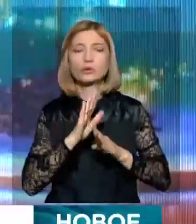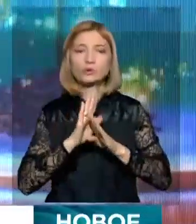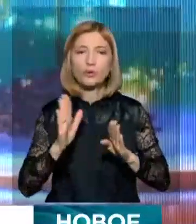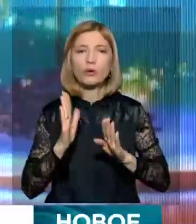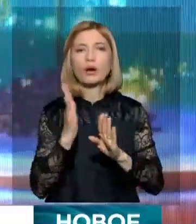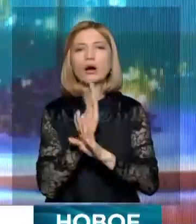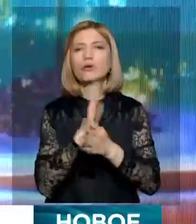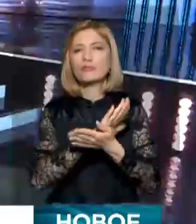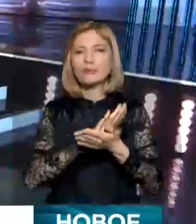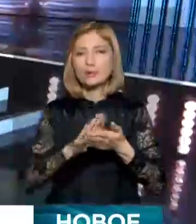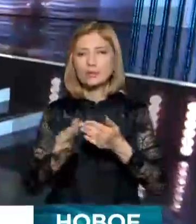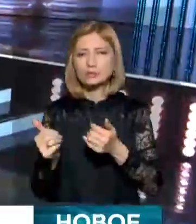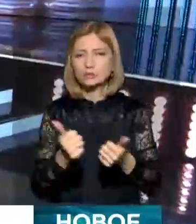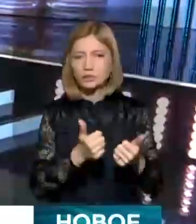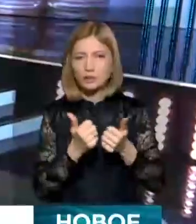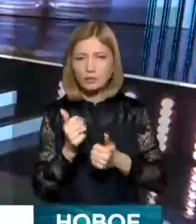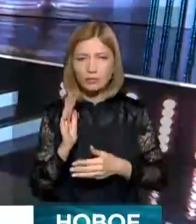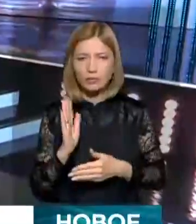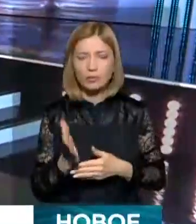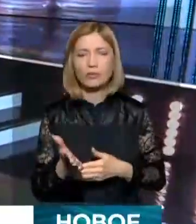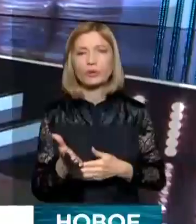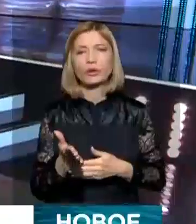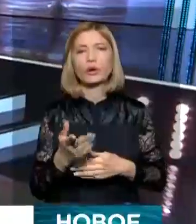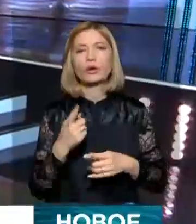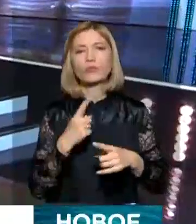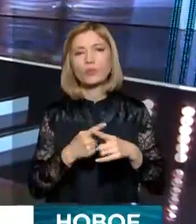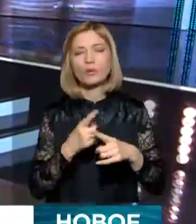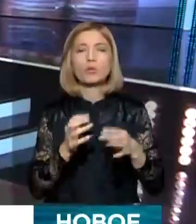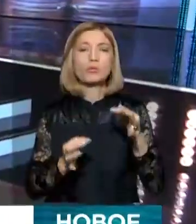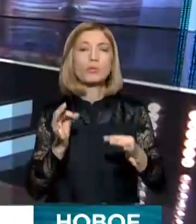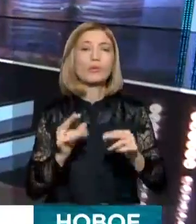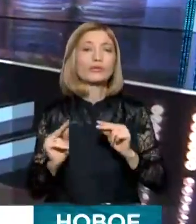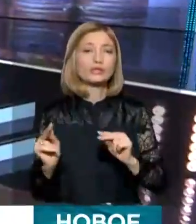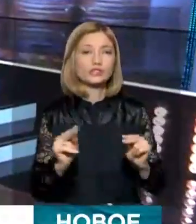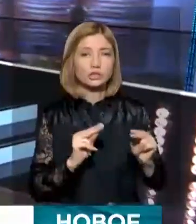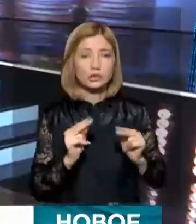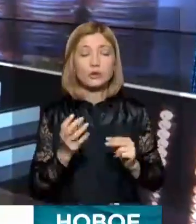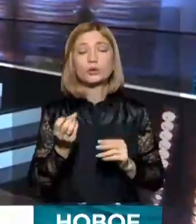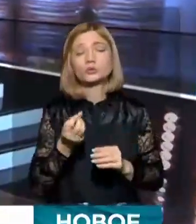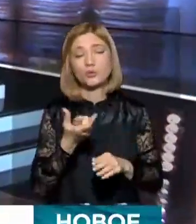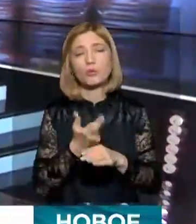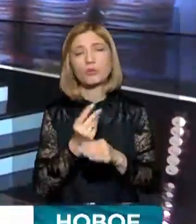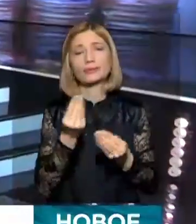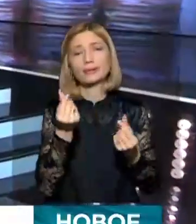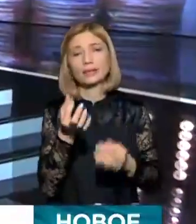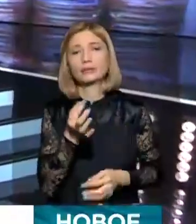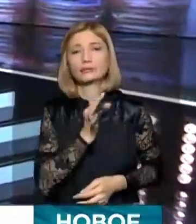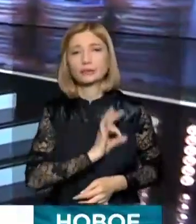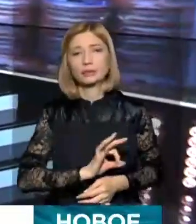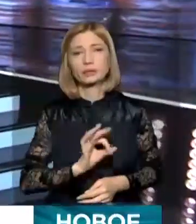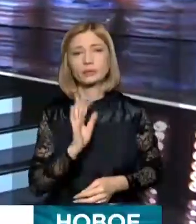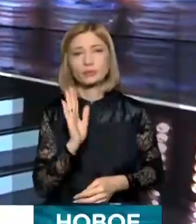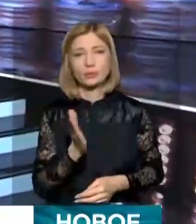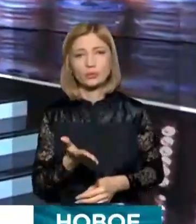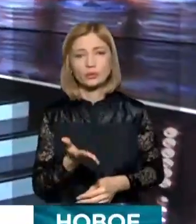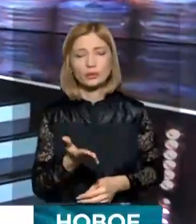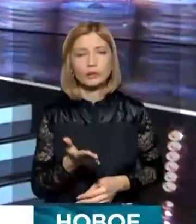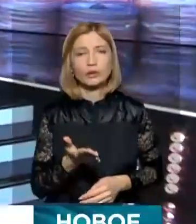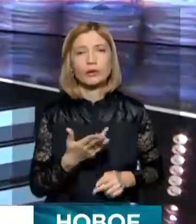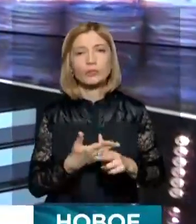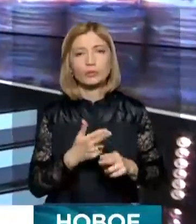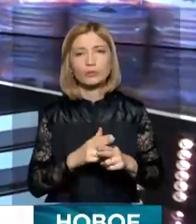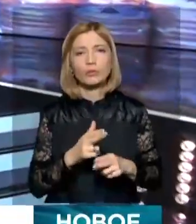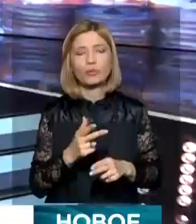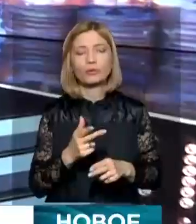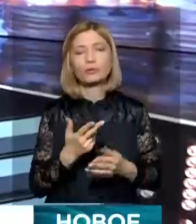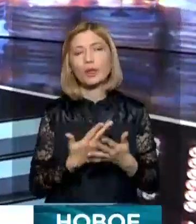только с точки зрения гендерного равенства, это справедливо, но это еще и выгодно. То есть один из таких очень